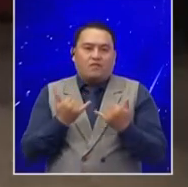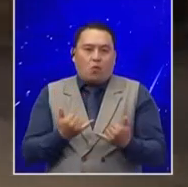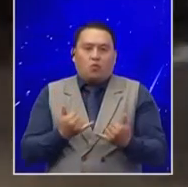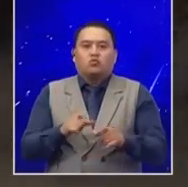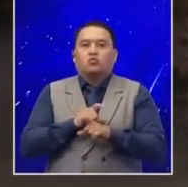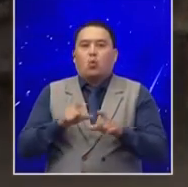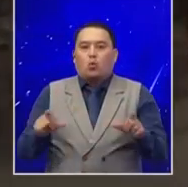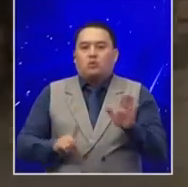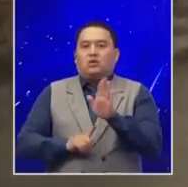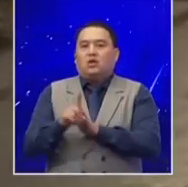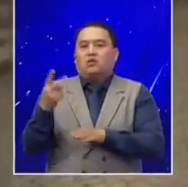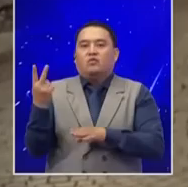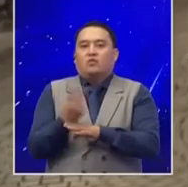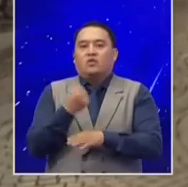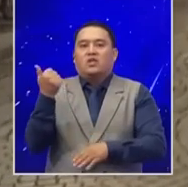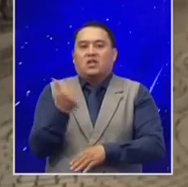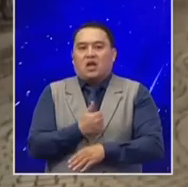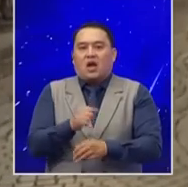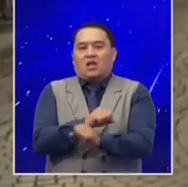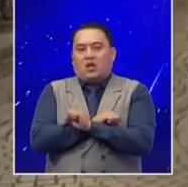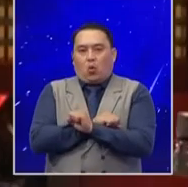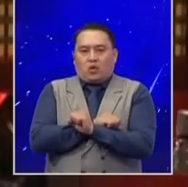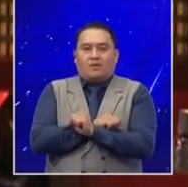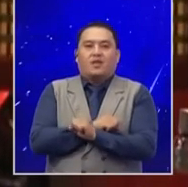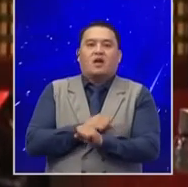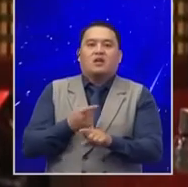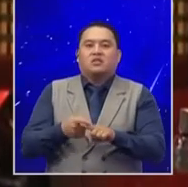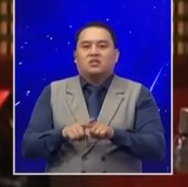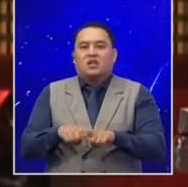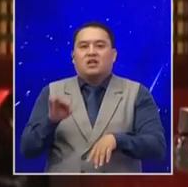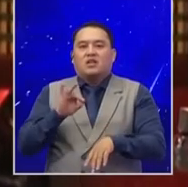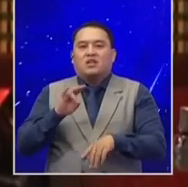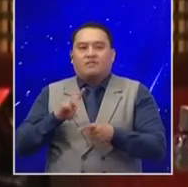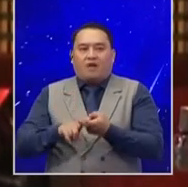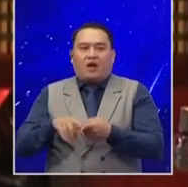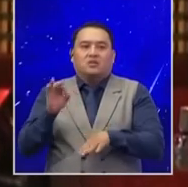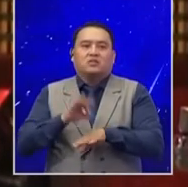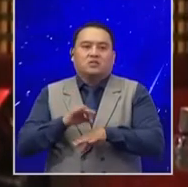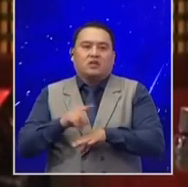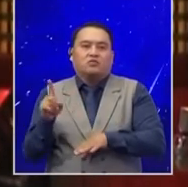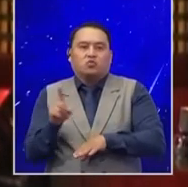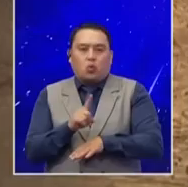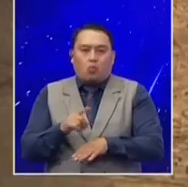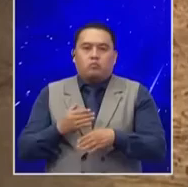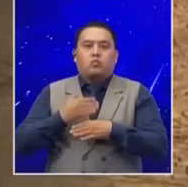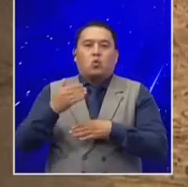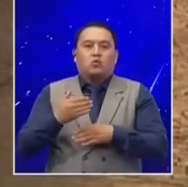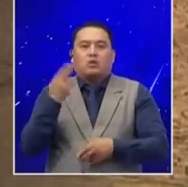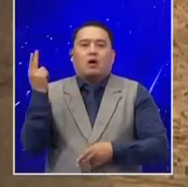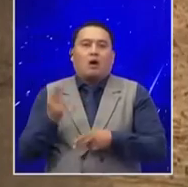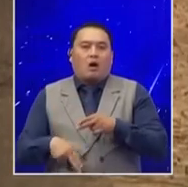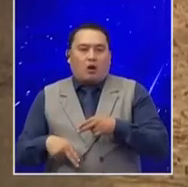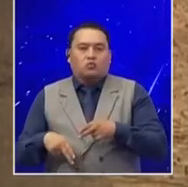сегодняшнего дня для школьников начинаются двухнедельные каникулы. Источники Интерфакса предполагают, что после их